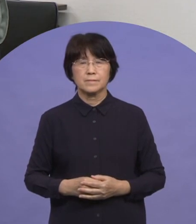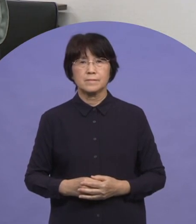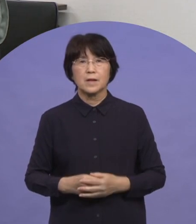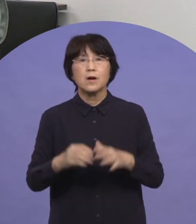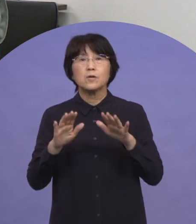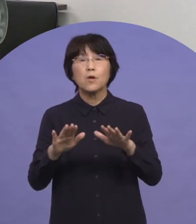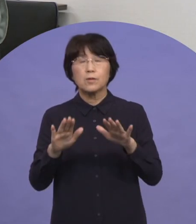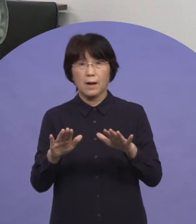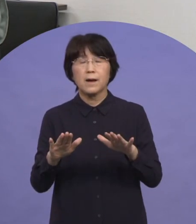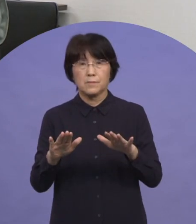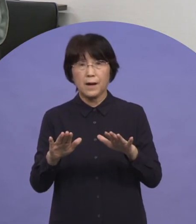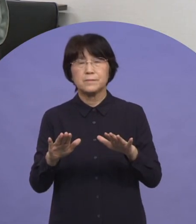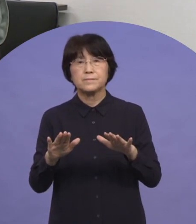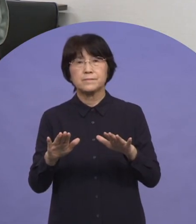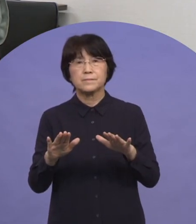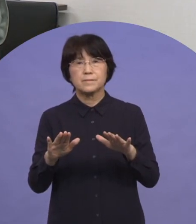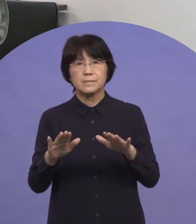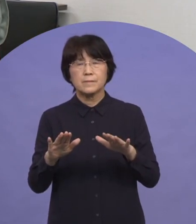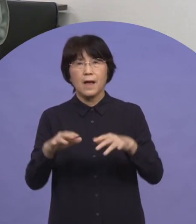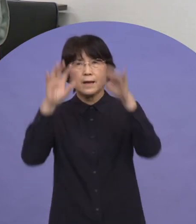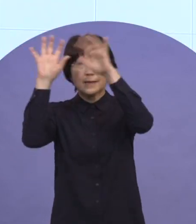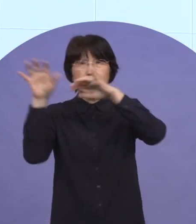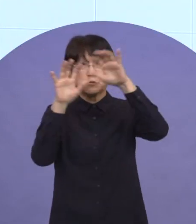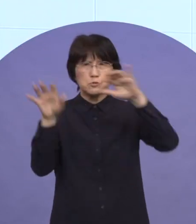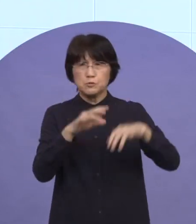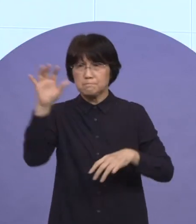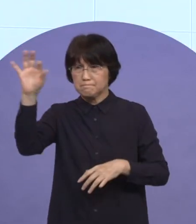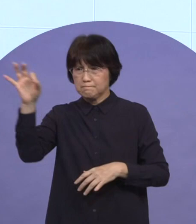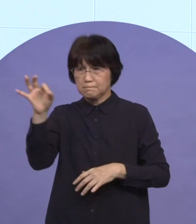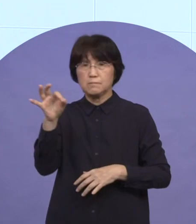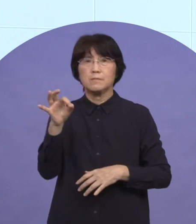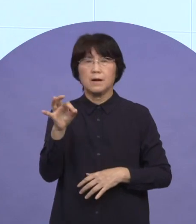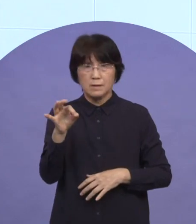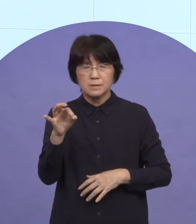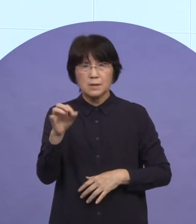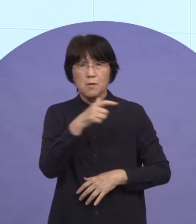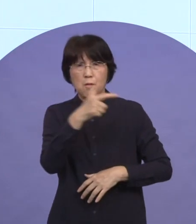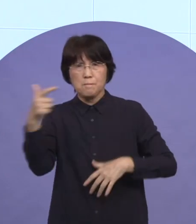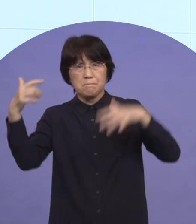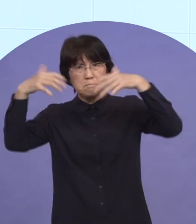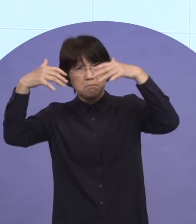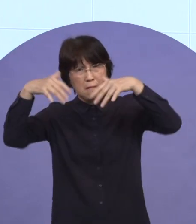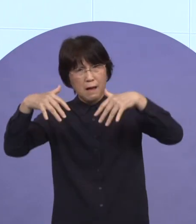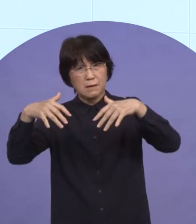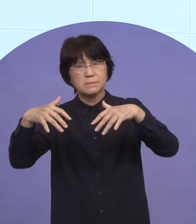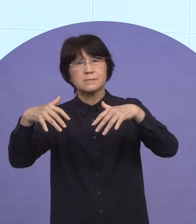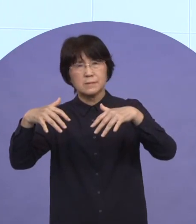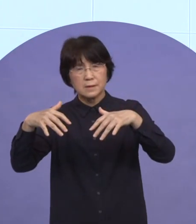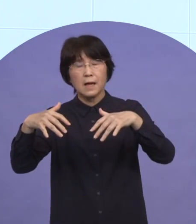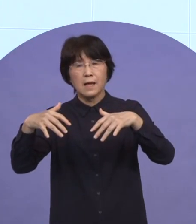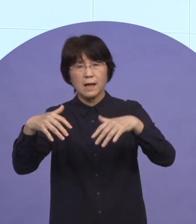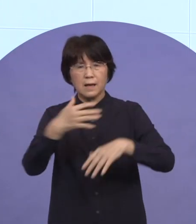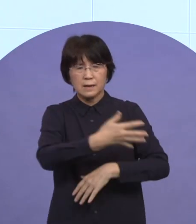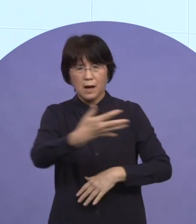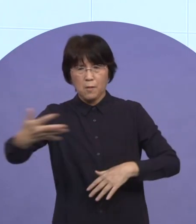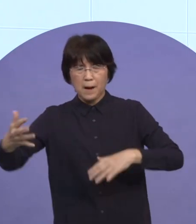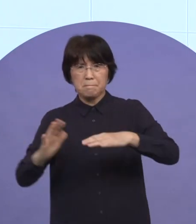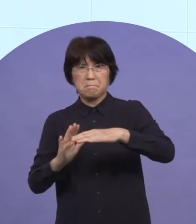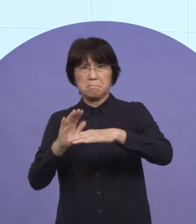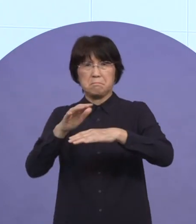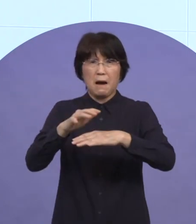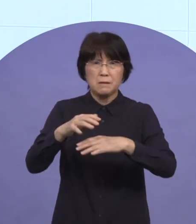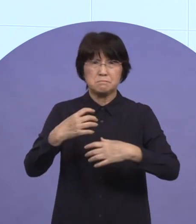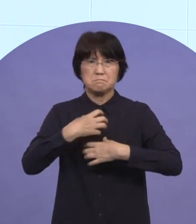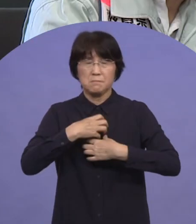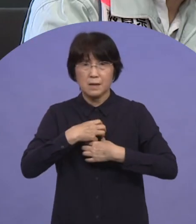今回の被害設定は、台風が接近し秋雨前線の影響により氾濫警戒と合わせて